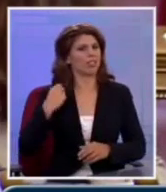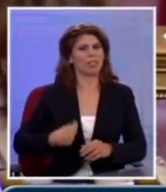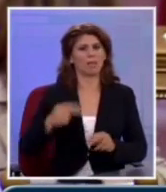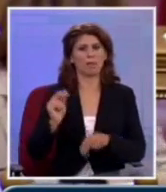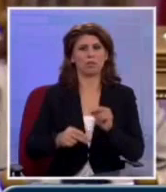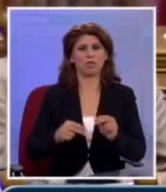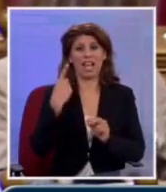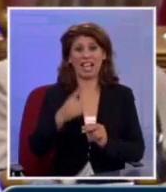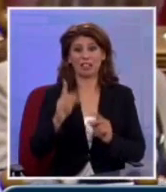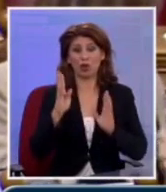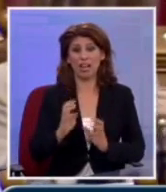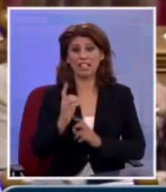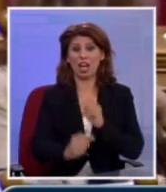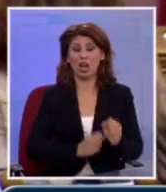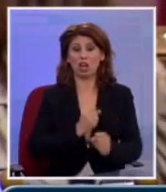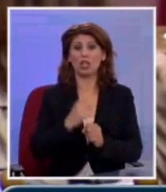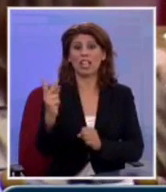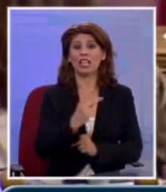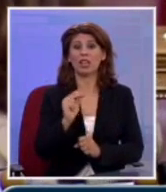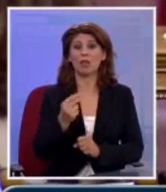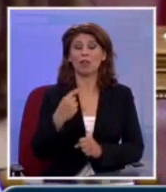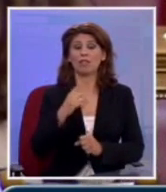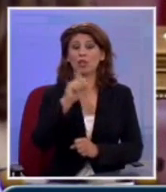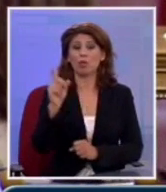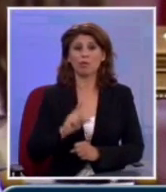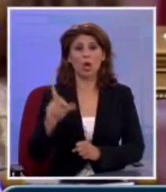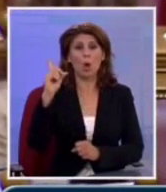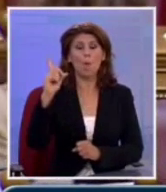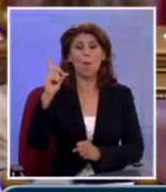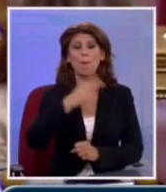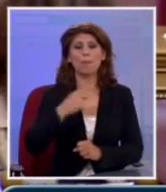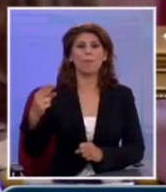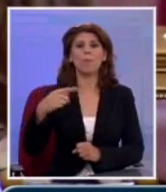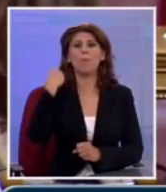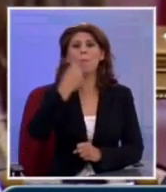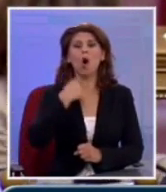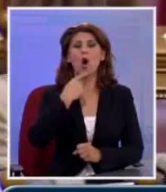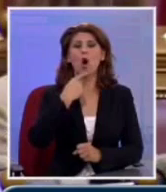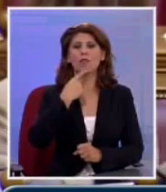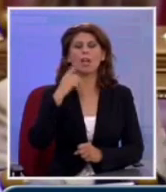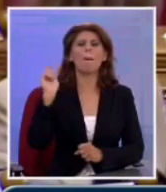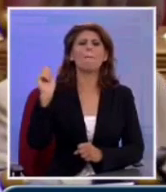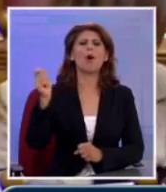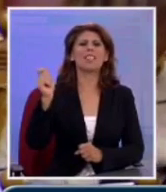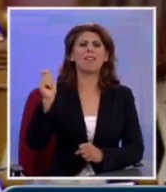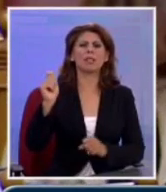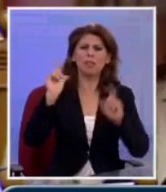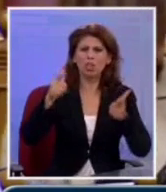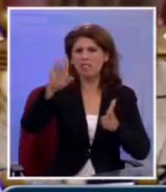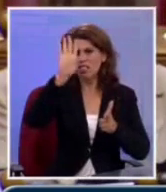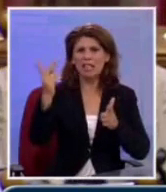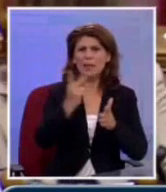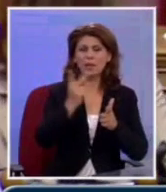περίπου 190 χρόνια κοινοβουλευτικού βίου, αν εξαιρέσουμε το ζήτημα της μορφής του πολιτεύματος. Τα επιχειρήματα τα οποία